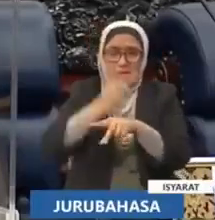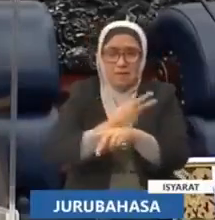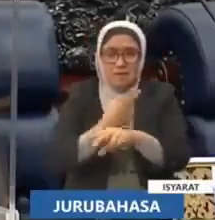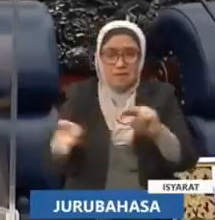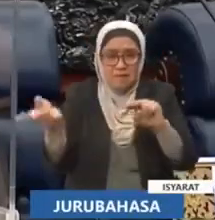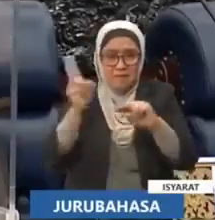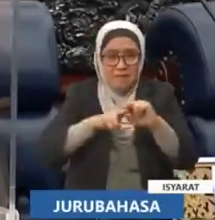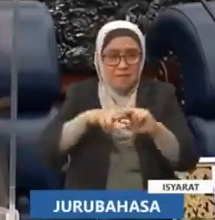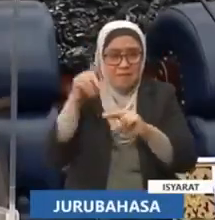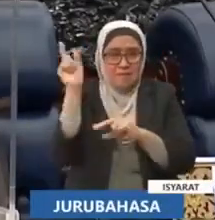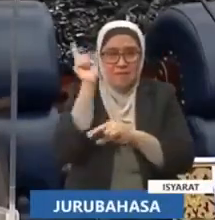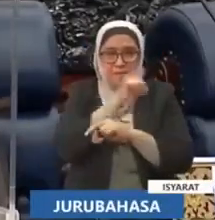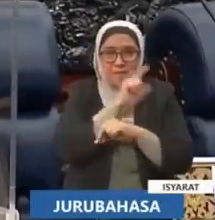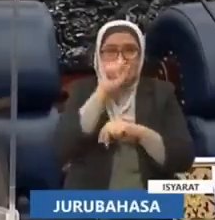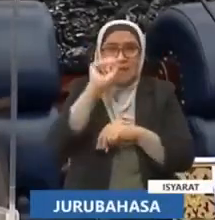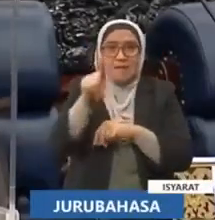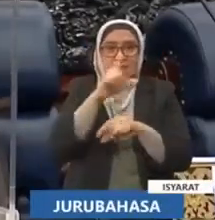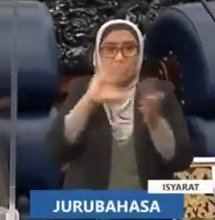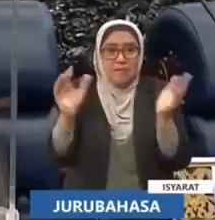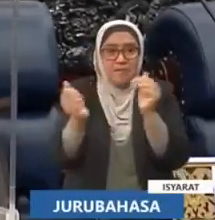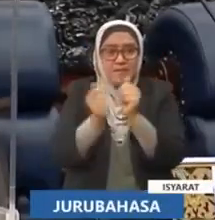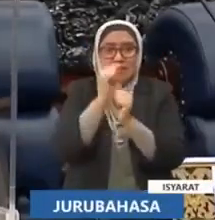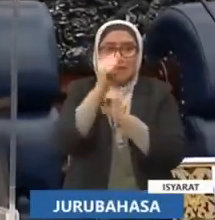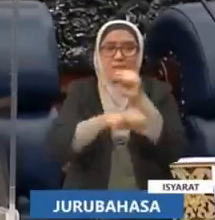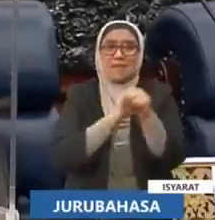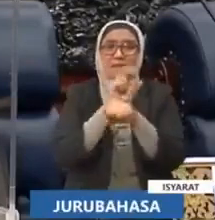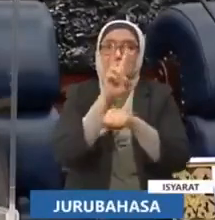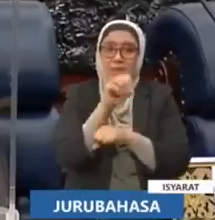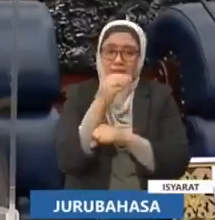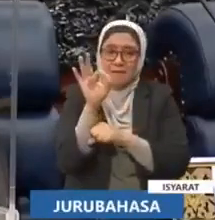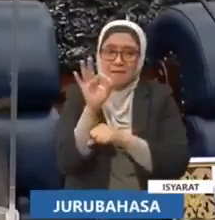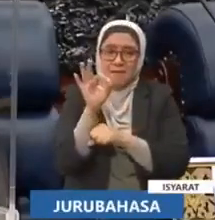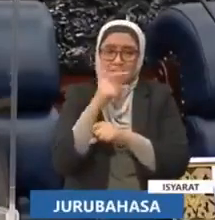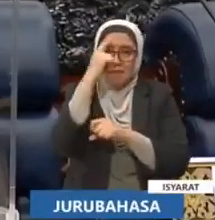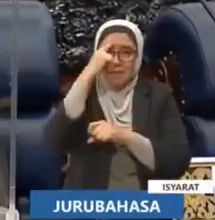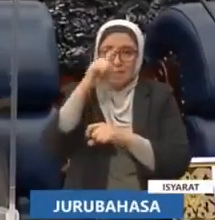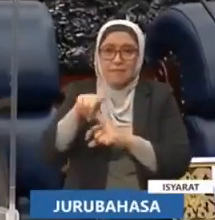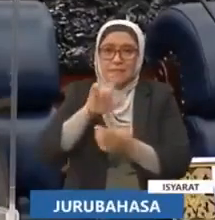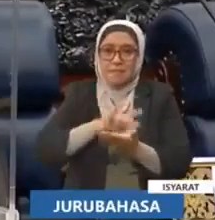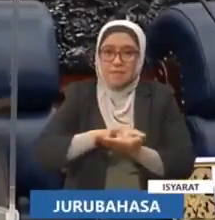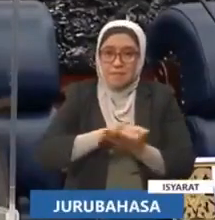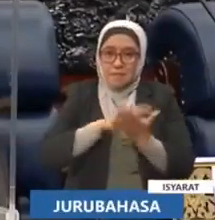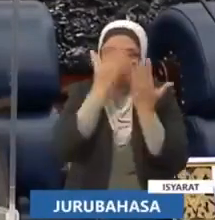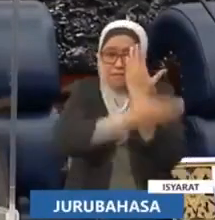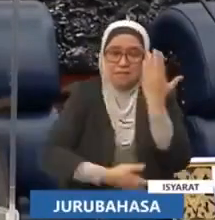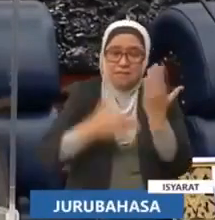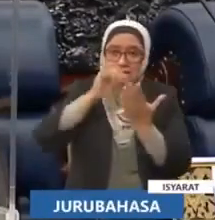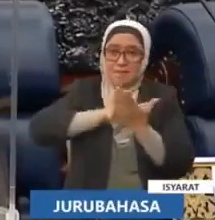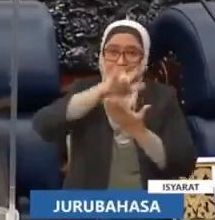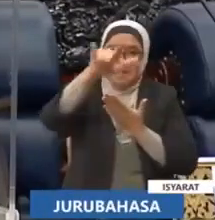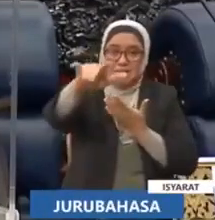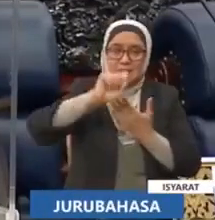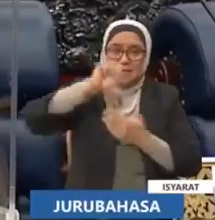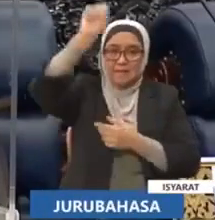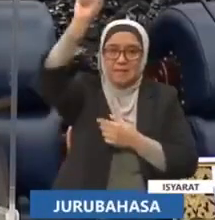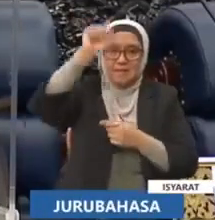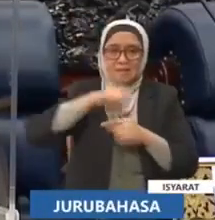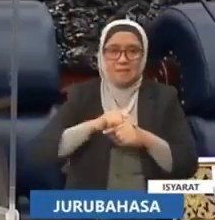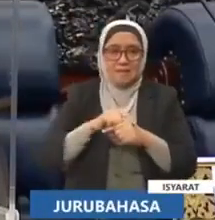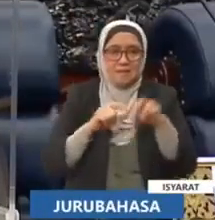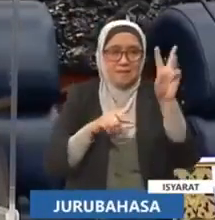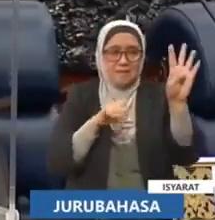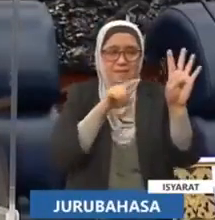tahun 2019. Bagi laluan Semenanjung ke Sabah pula, berdasarkan pemantauan yang sama, di antara 4 hingga